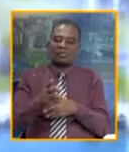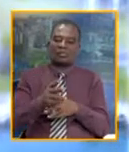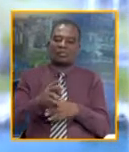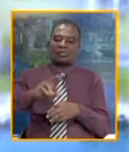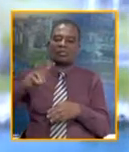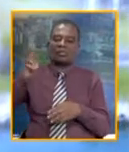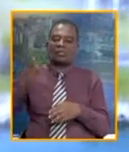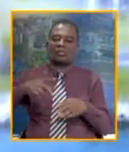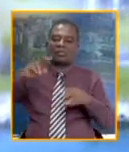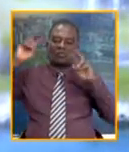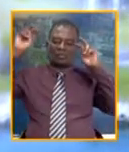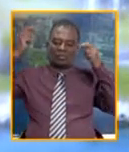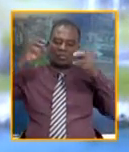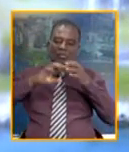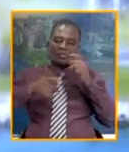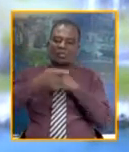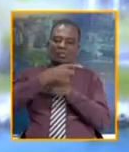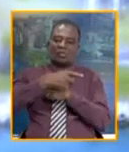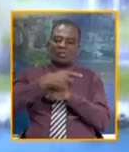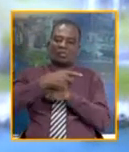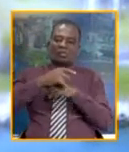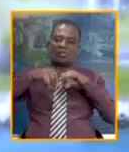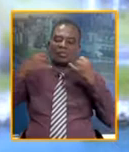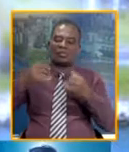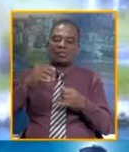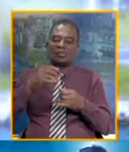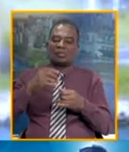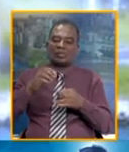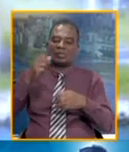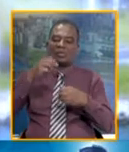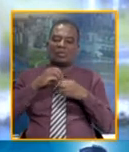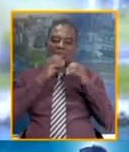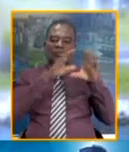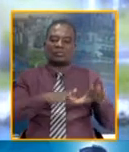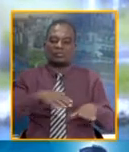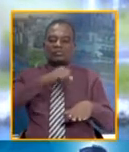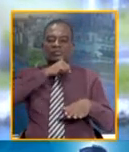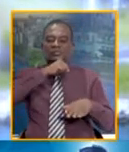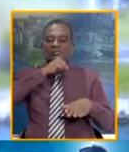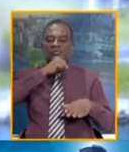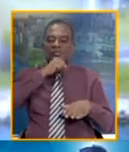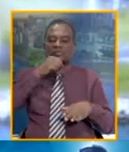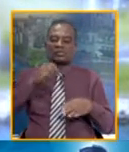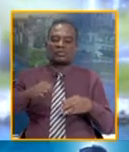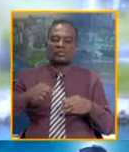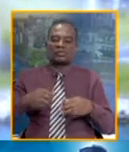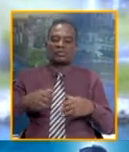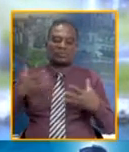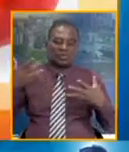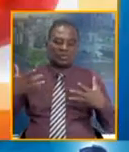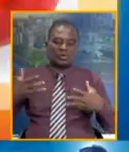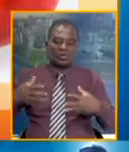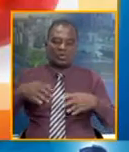Deuxième titre de ce journal, la pose de la première pierre des travaux de construction d'une usine de production de jus de